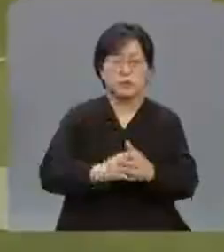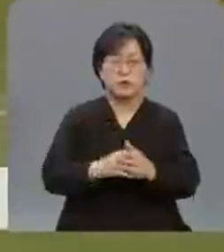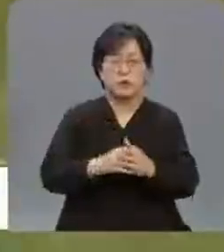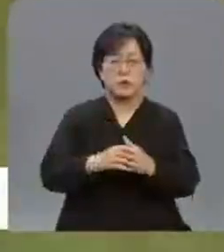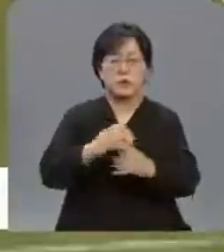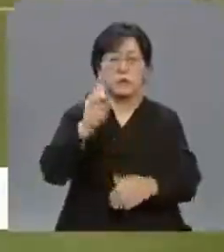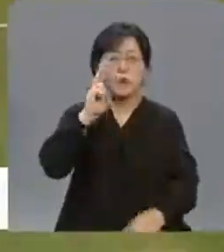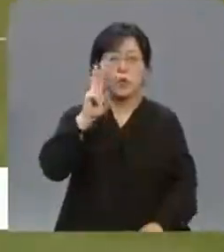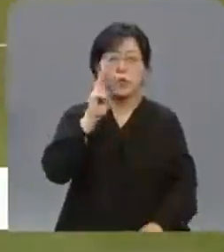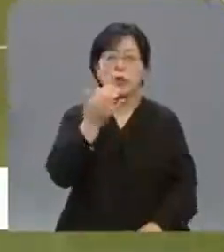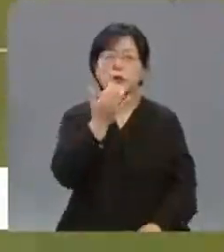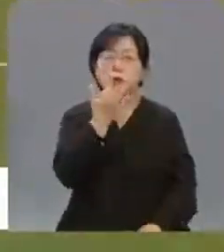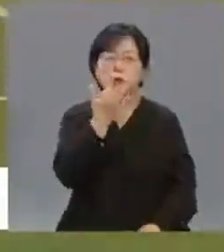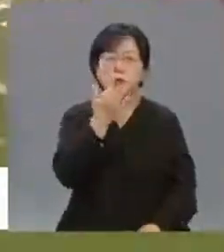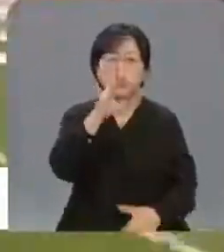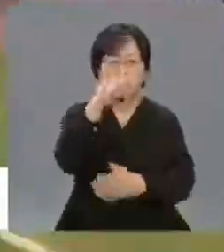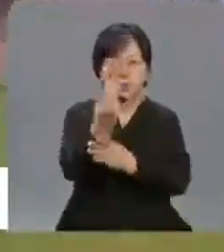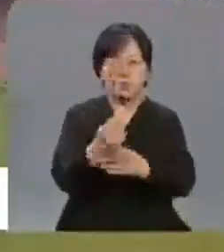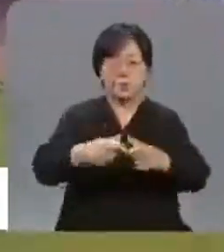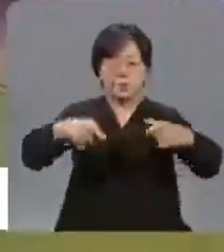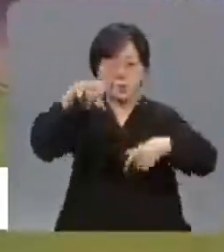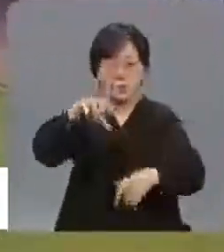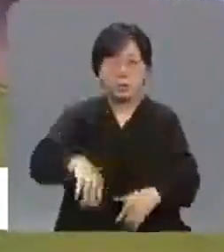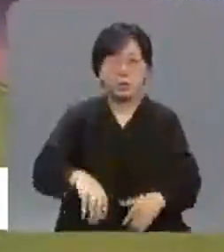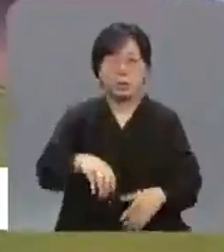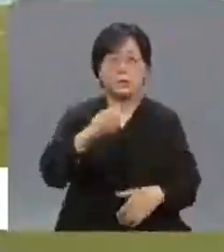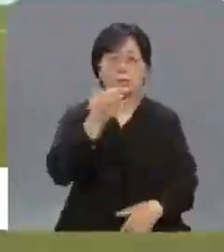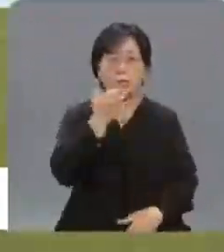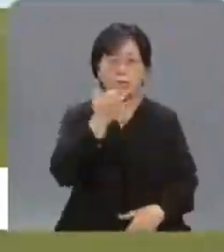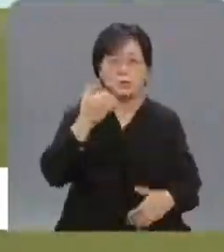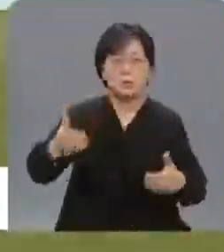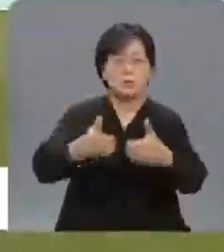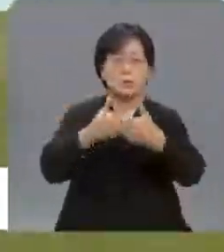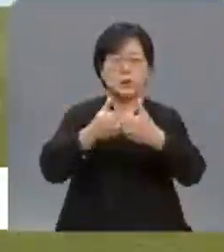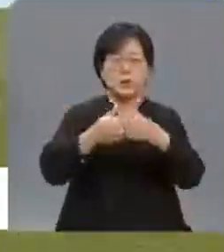광주FC는 모레 서울 월드컵 경기장에서 FC 서울을 상대로